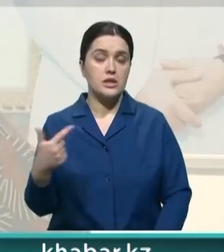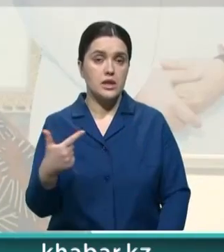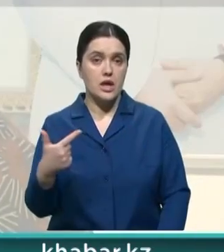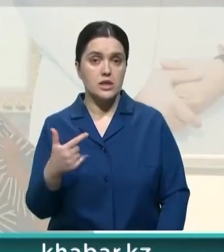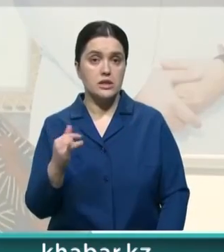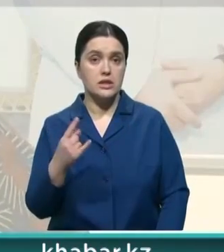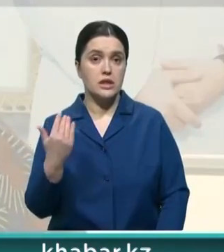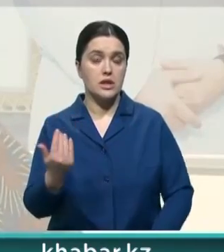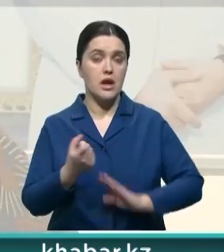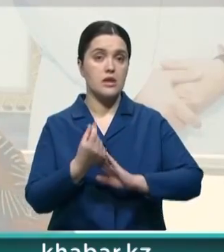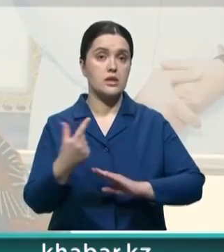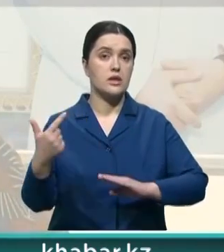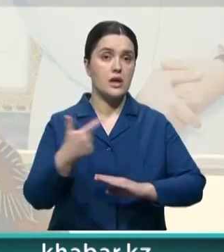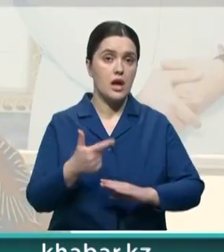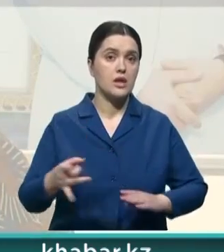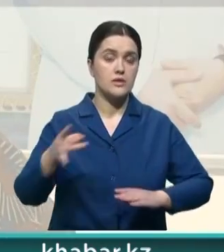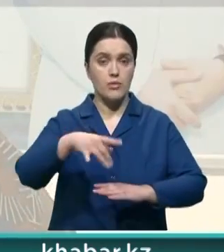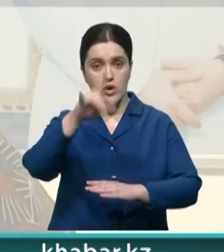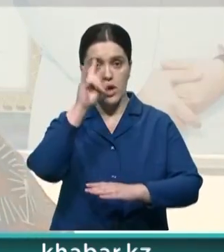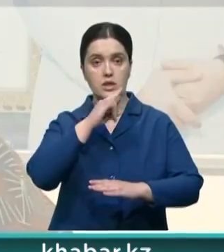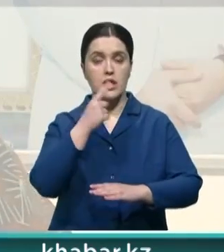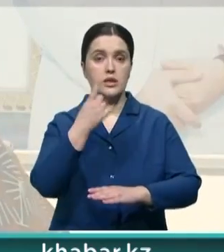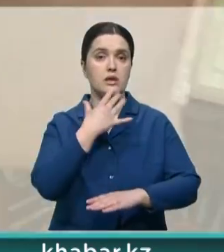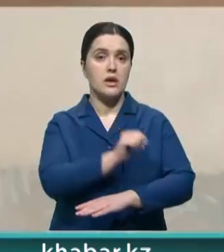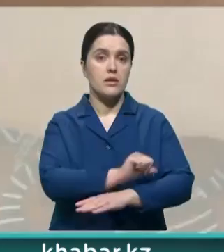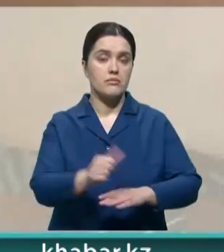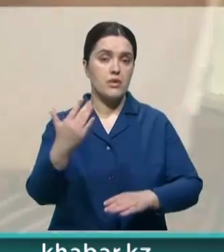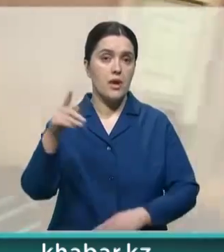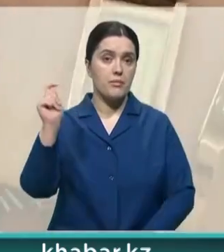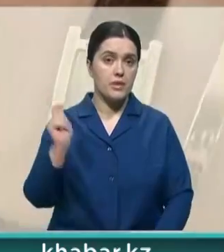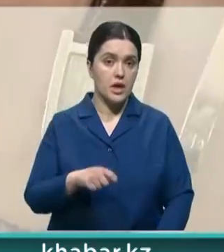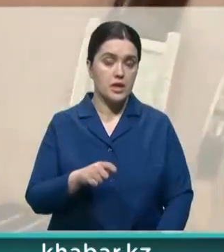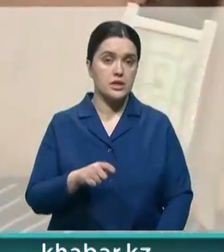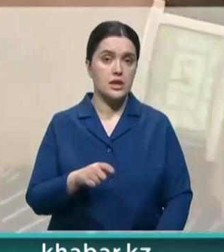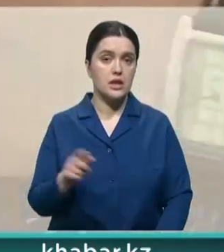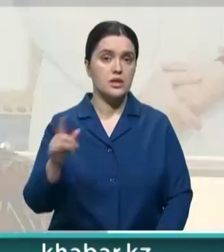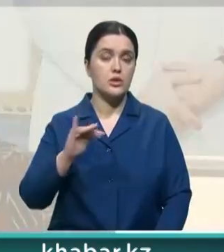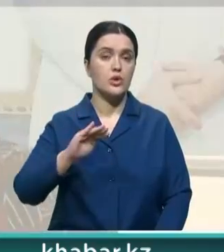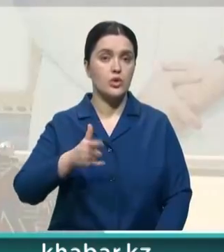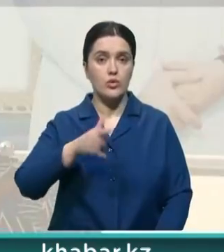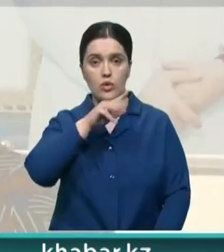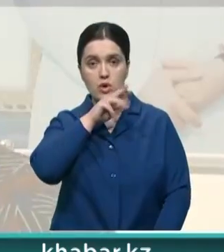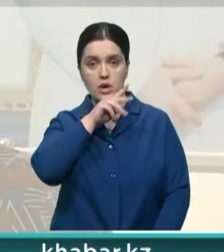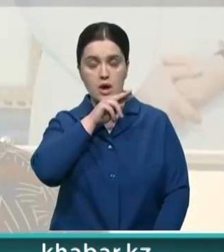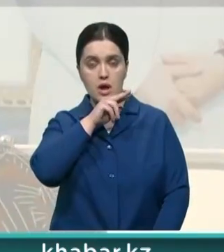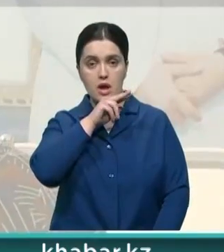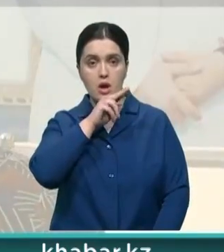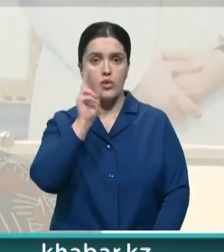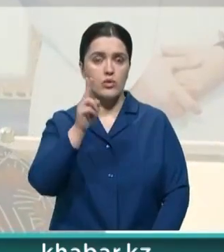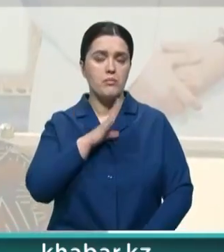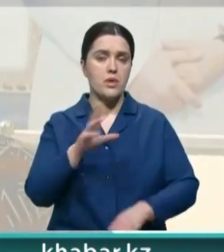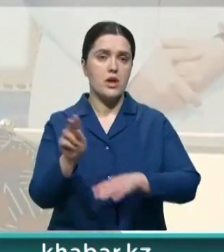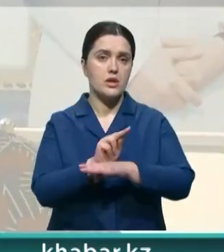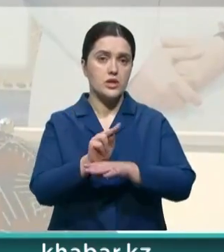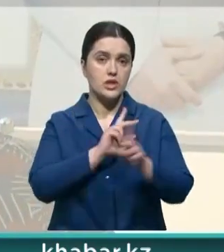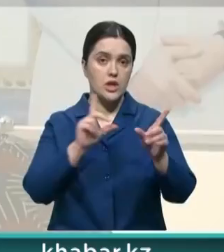из них 11 граждан Республики Казахстан, один иностранный гражданин. Они прибывают с Южной Кореи, кто-то находился на лечении,